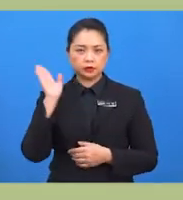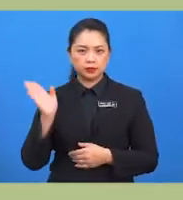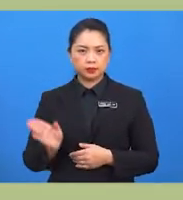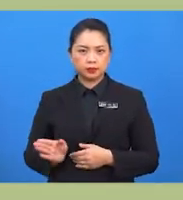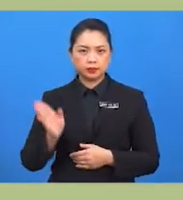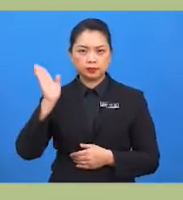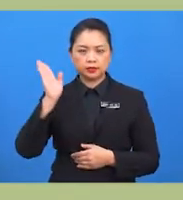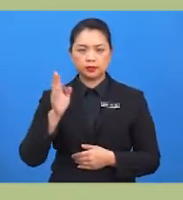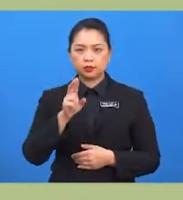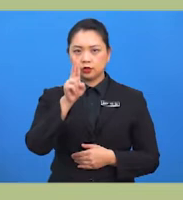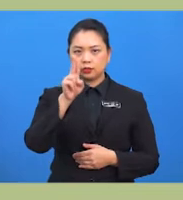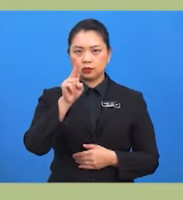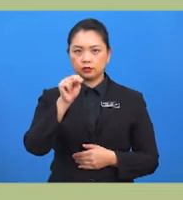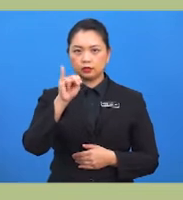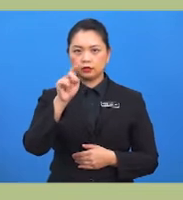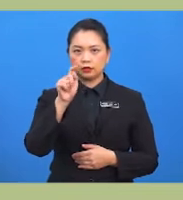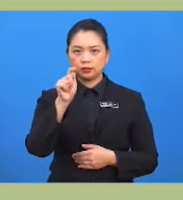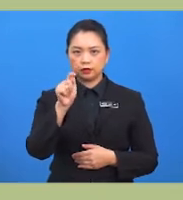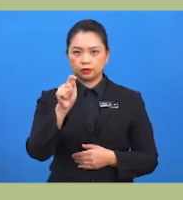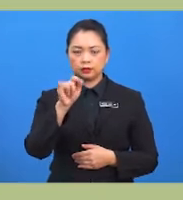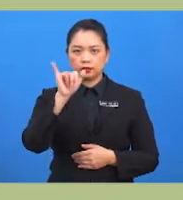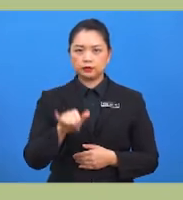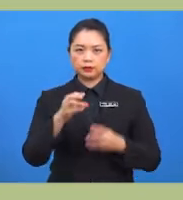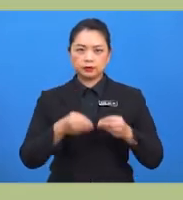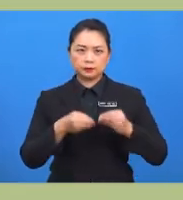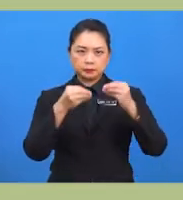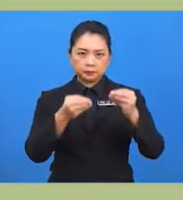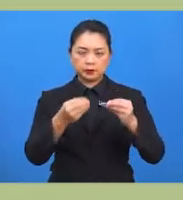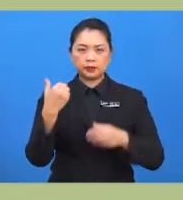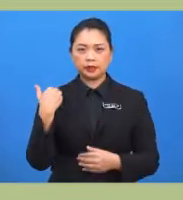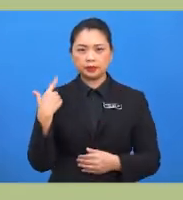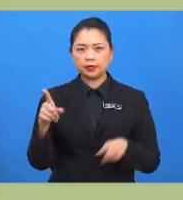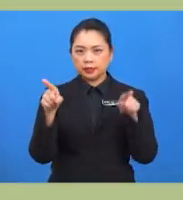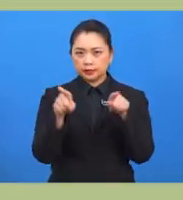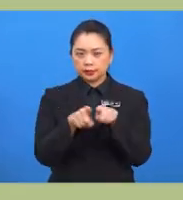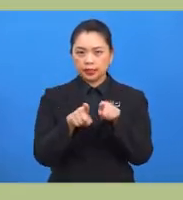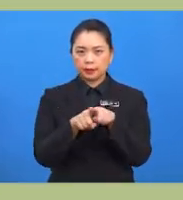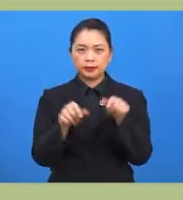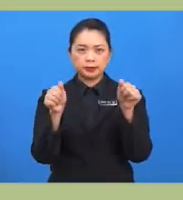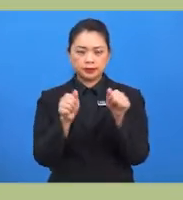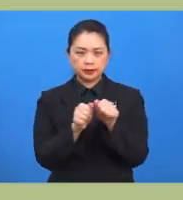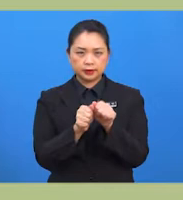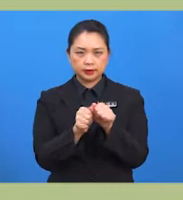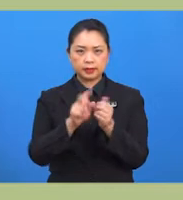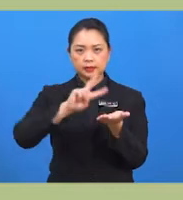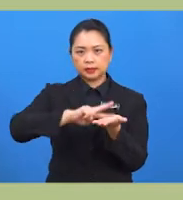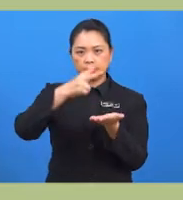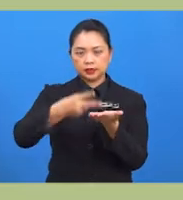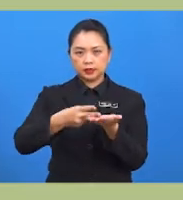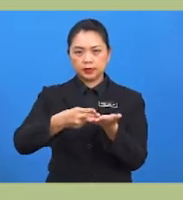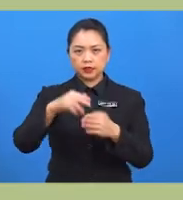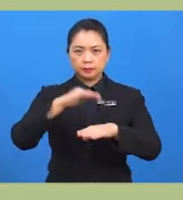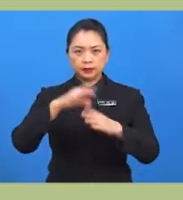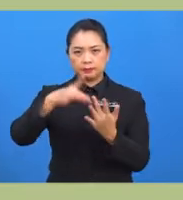Yuni isipadu kalium hidroksida yang diberikan adalah sama dengan Yuni isipadu